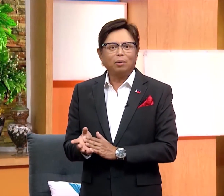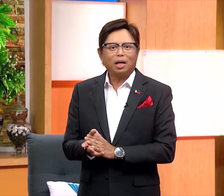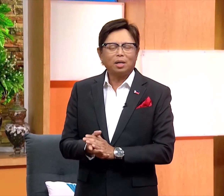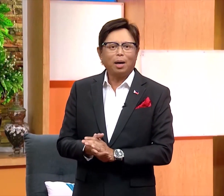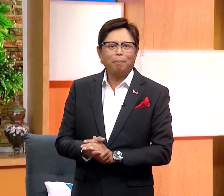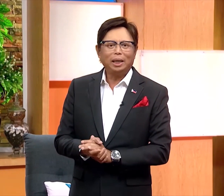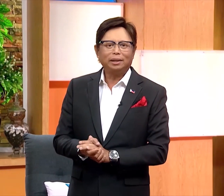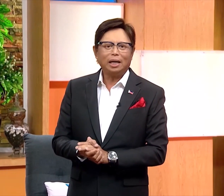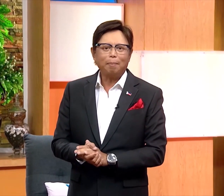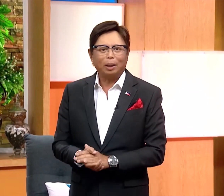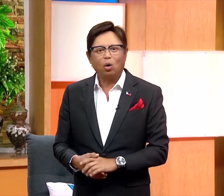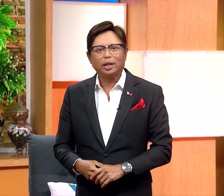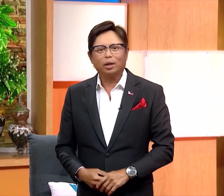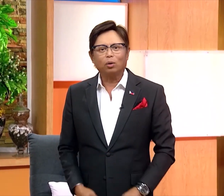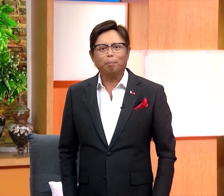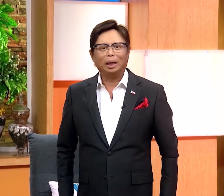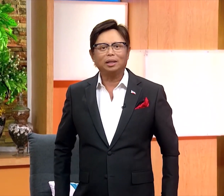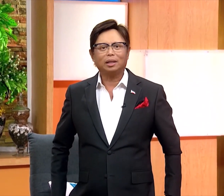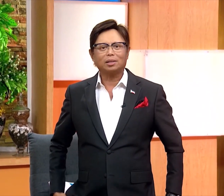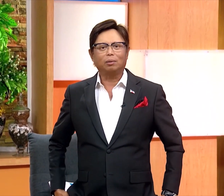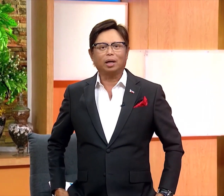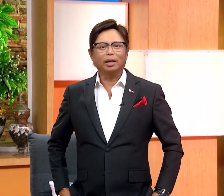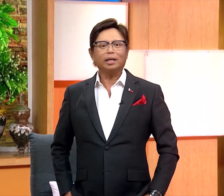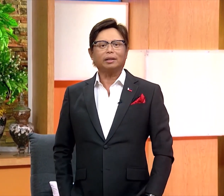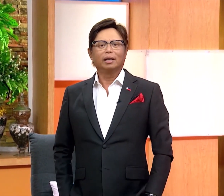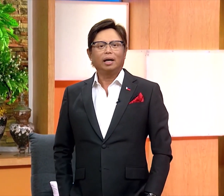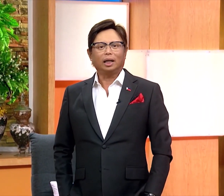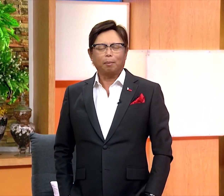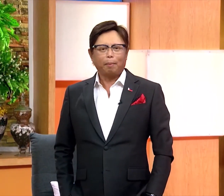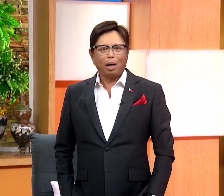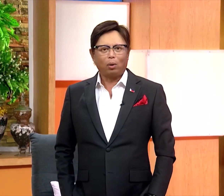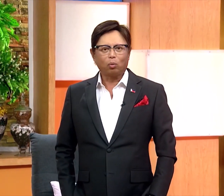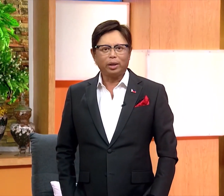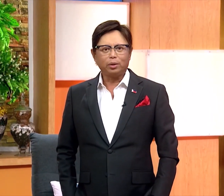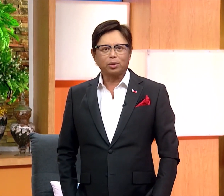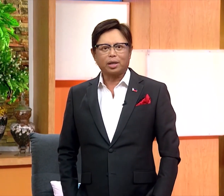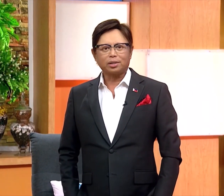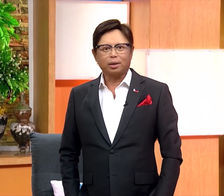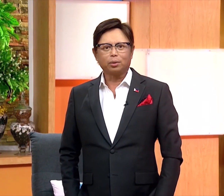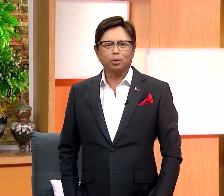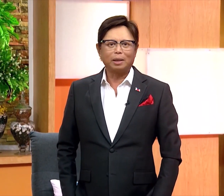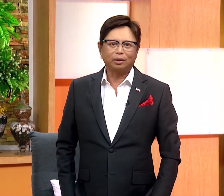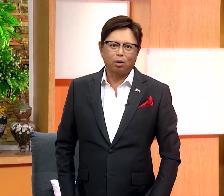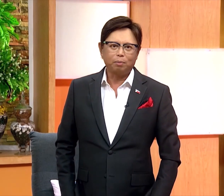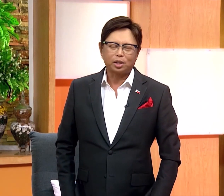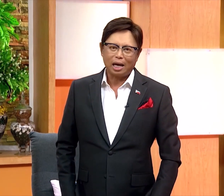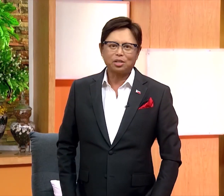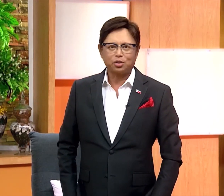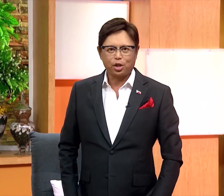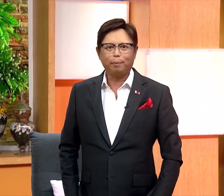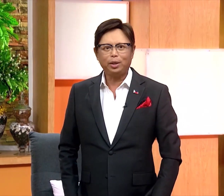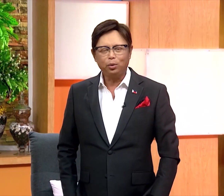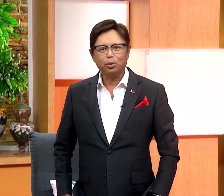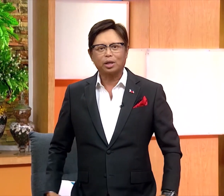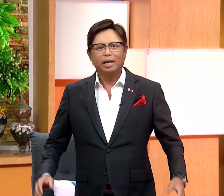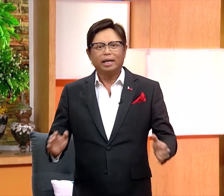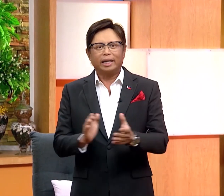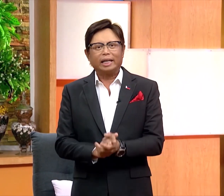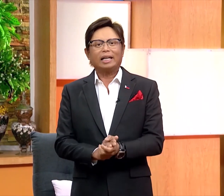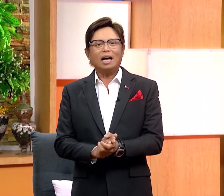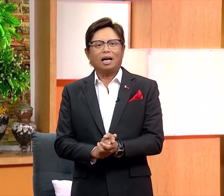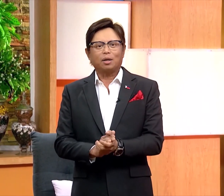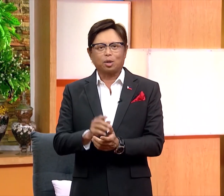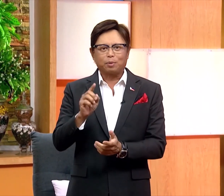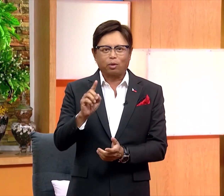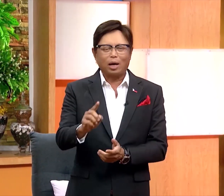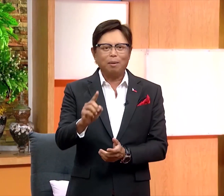Igan, mauna ka sa mga balita. Panoorin ang unang balita sa unang hirit at iba pang award-winning news ka sa youtube.com/GMA News.